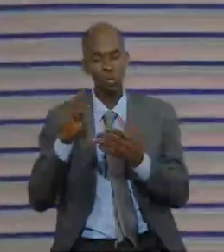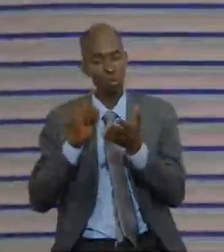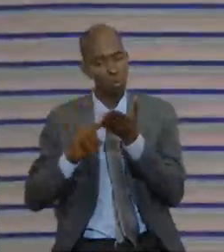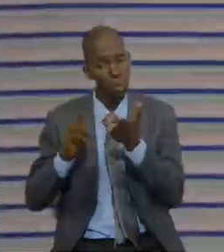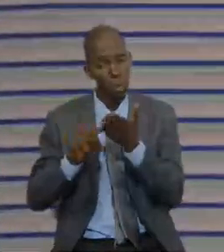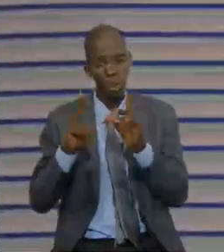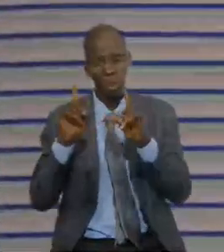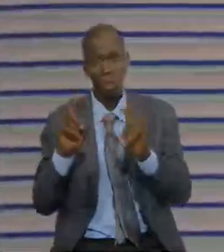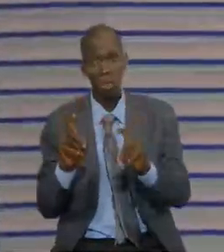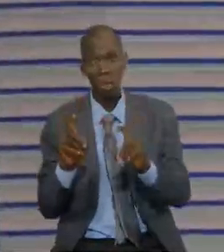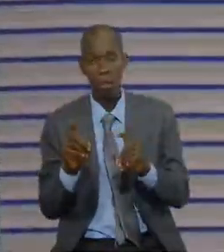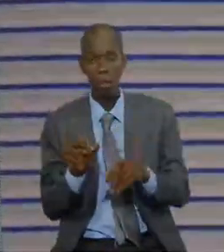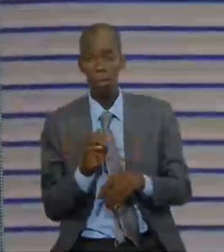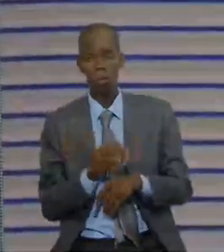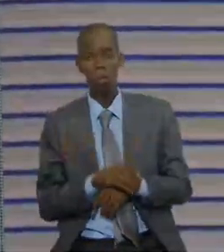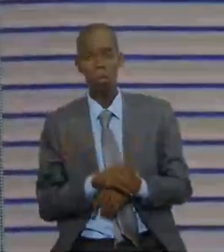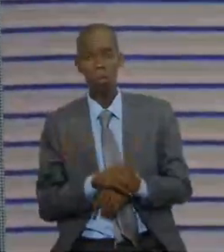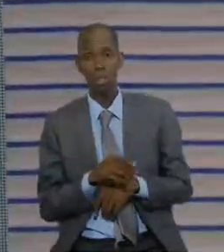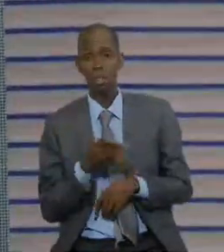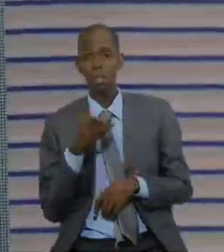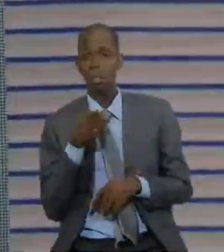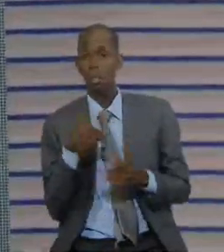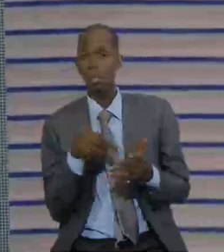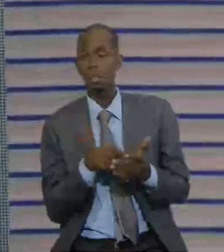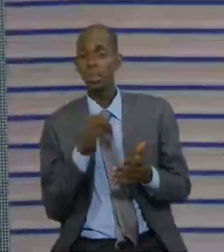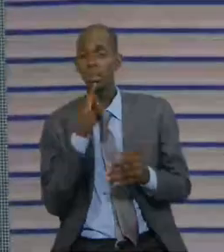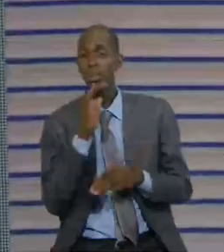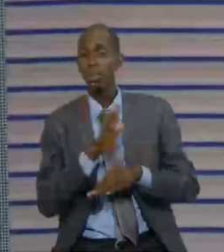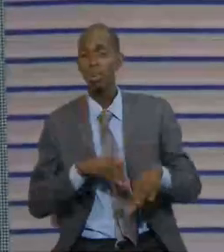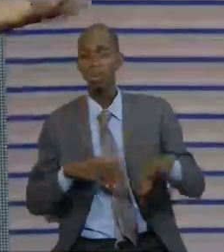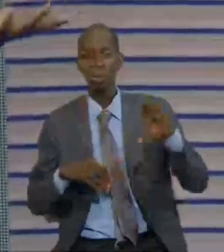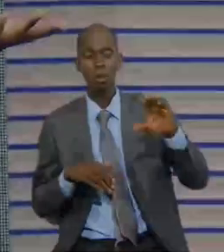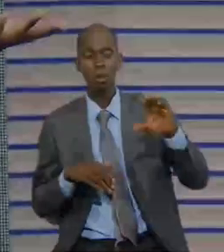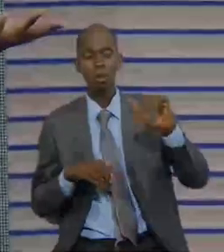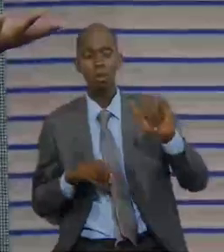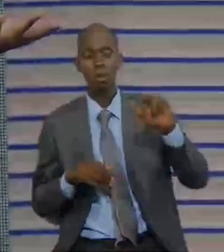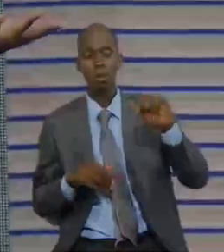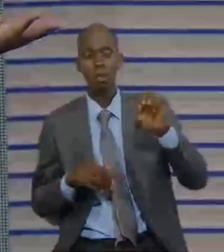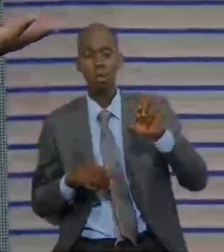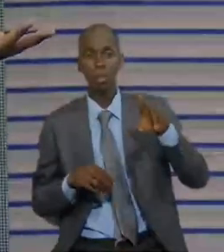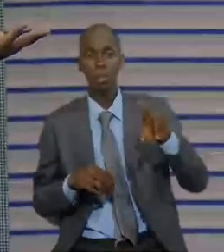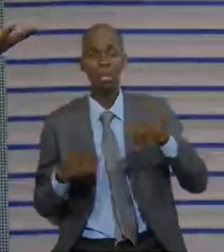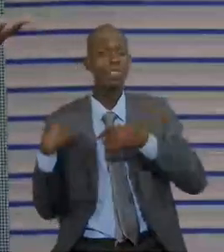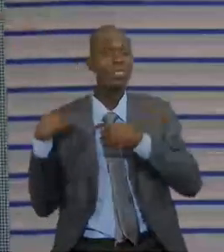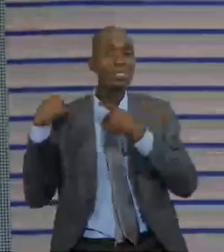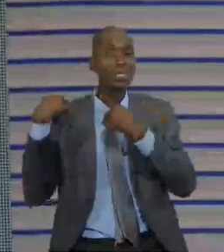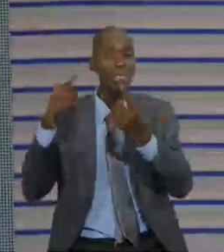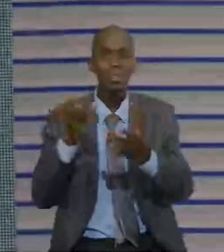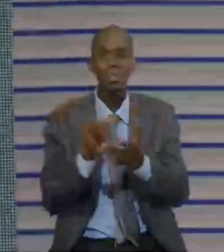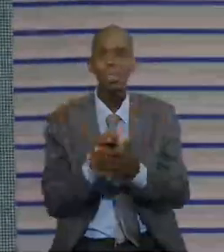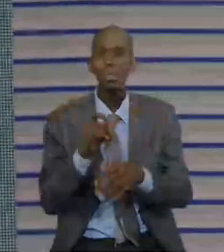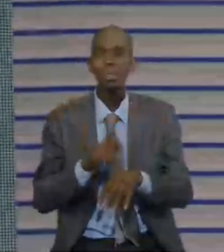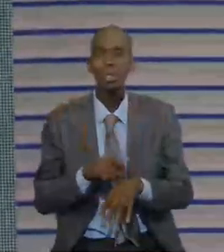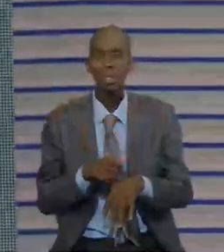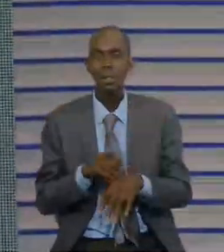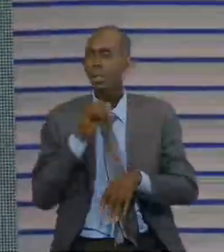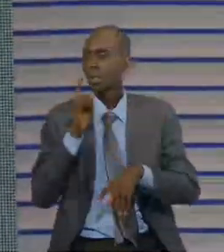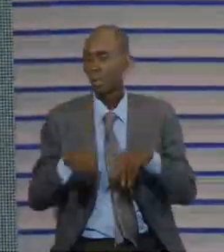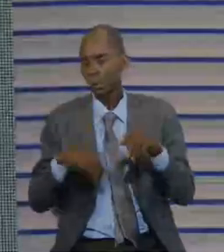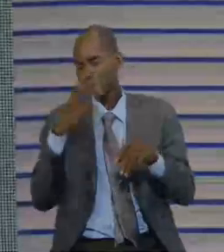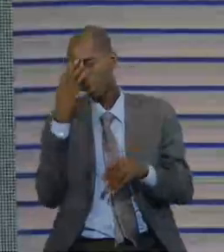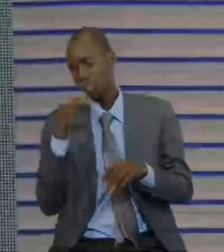contrôle on a dit ah ça c'est un cancer et depuis ce temps là tu